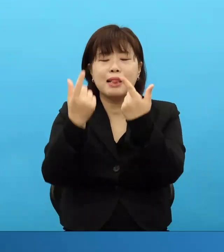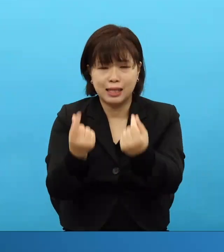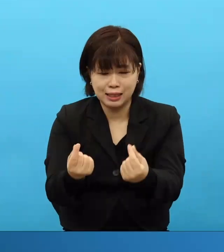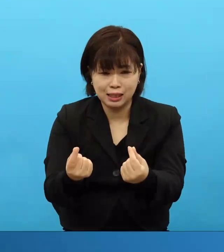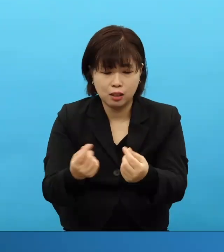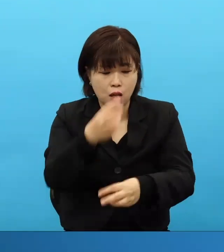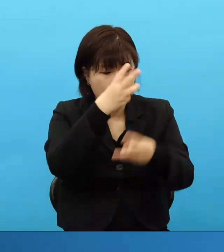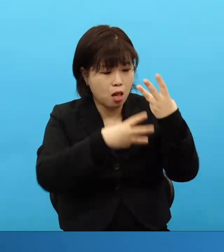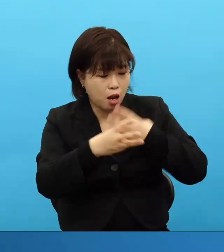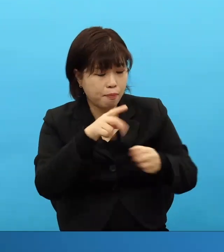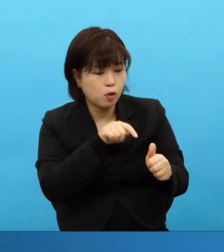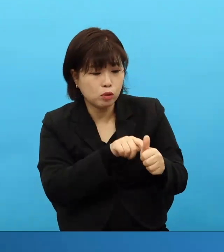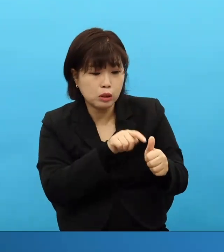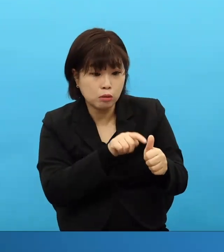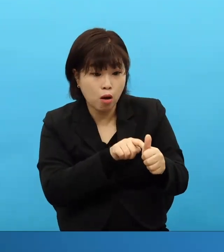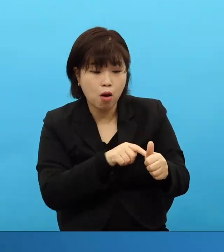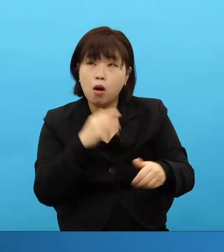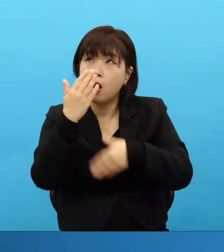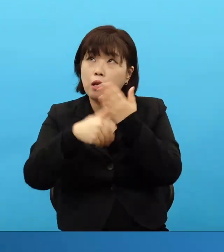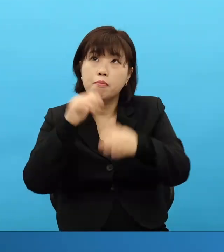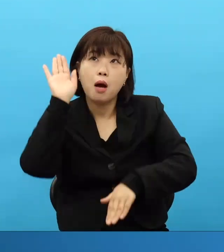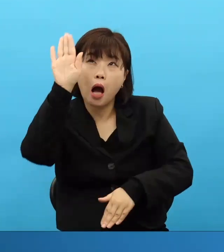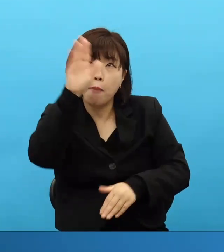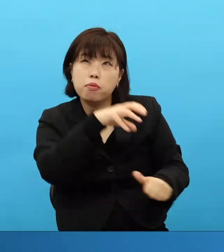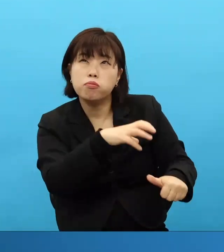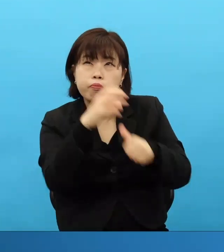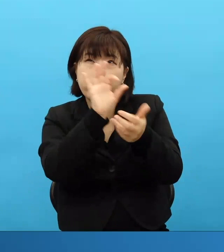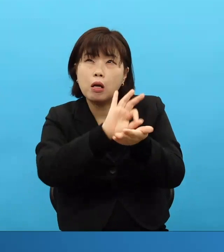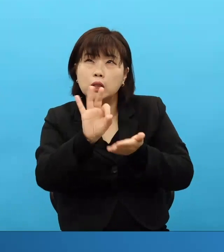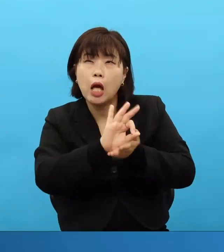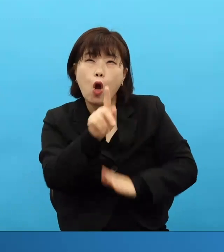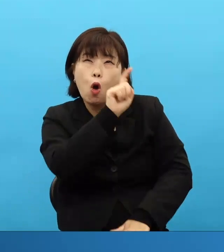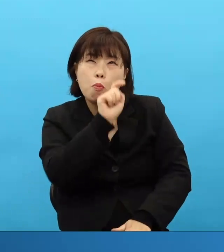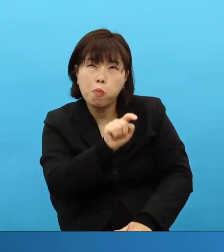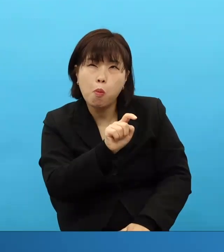character, everything to give 그것도 His 메시지예요. message. That too 그 is a 사람의 message. 근성 다